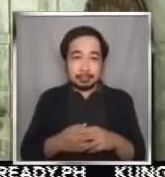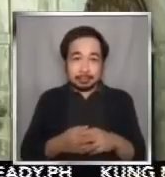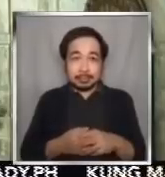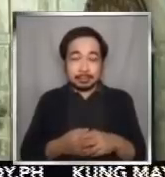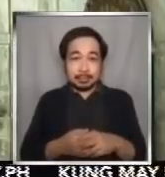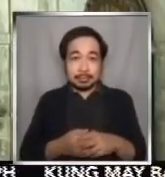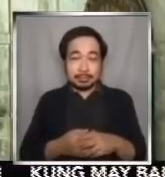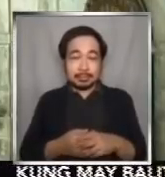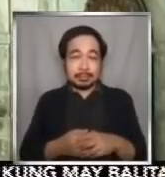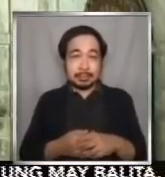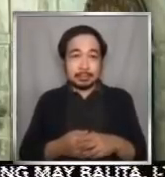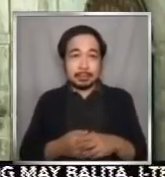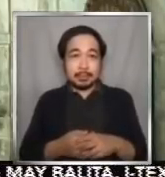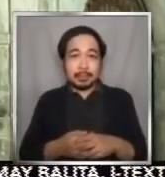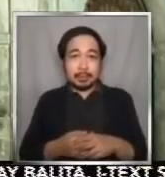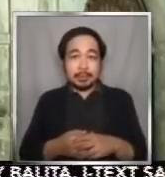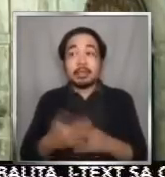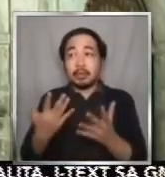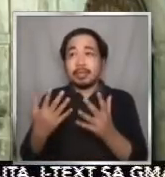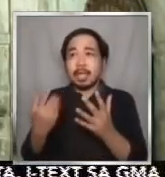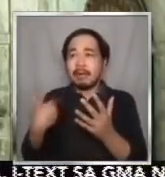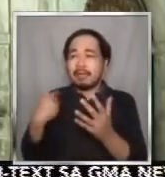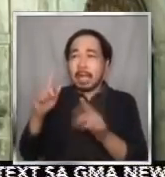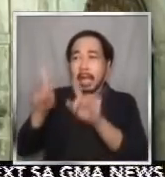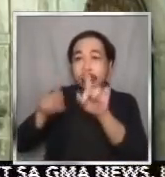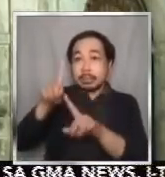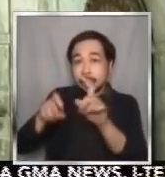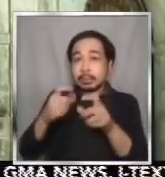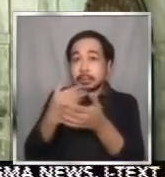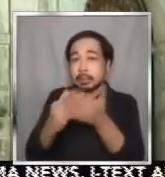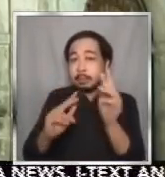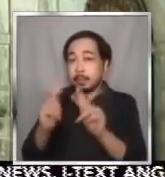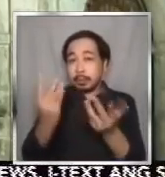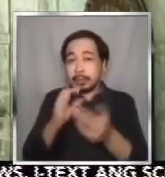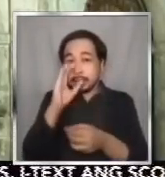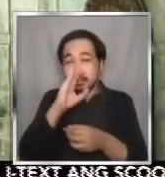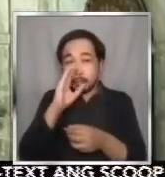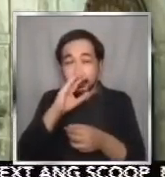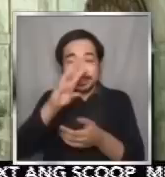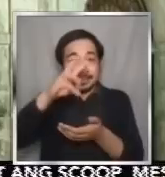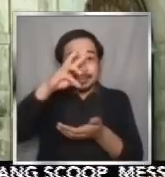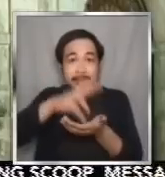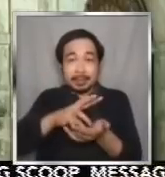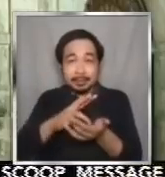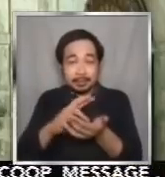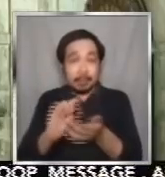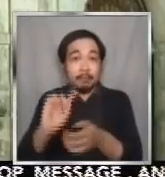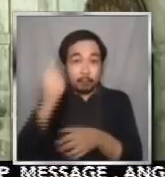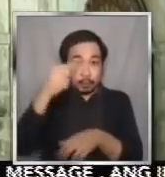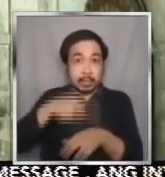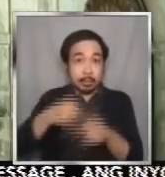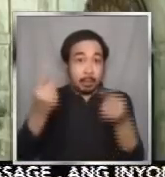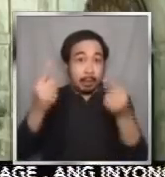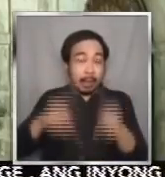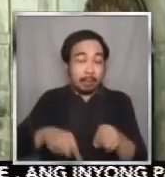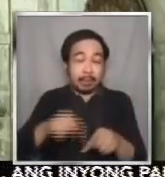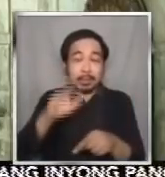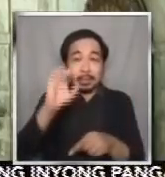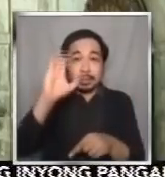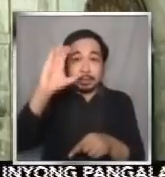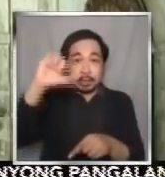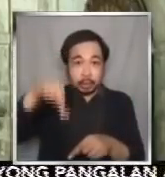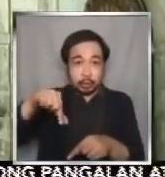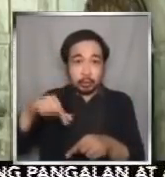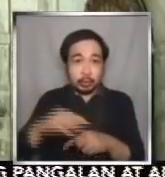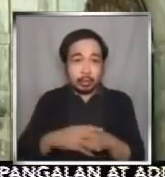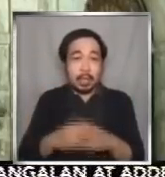Mike, ayon sa mga nakausap nating mga taga rito sa Cebu City, nung unang ipinatupad yung ECQ dito sa Cebu ay talagang marami daw